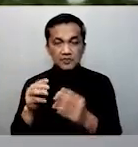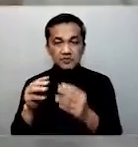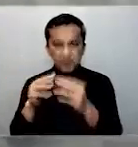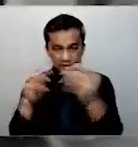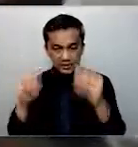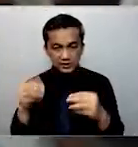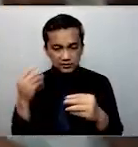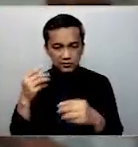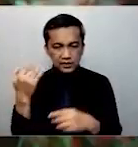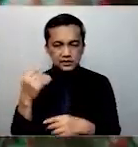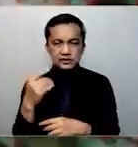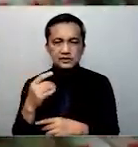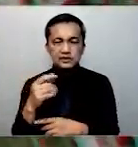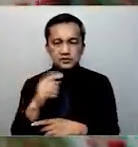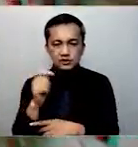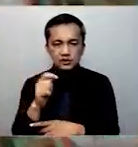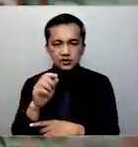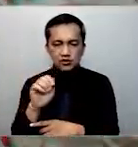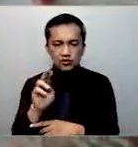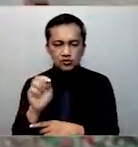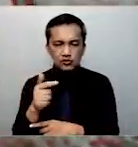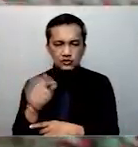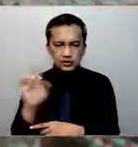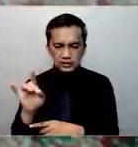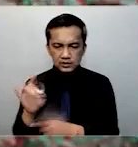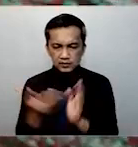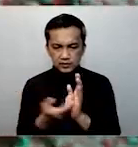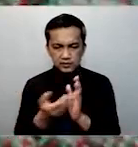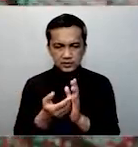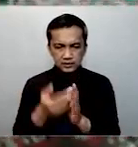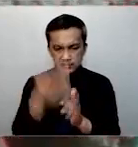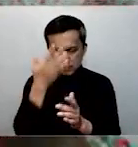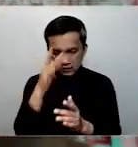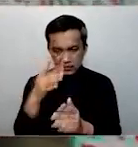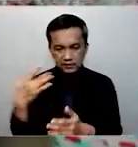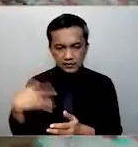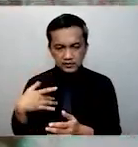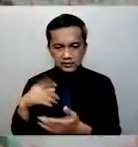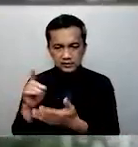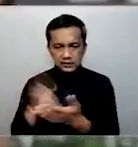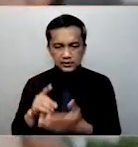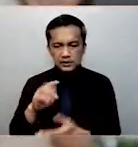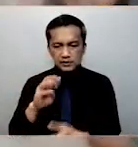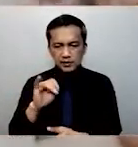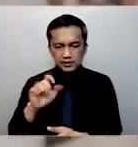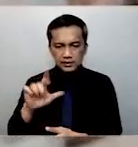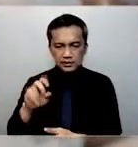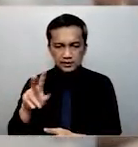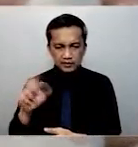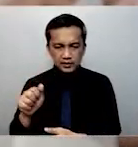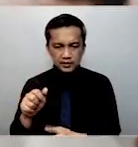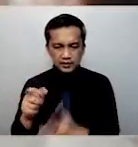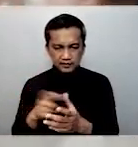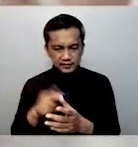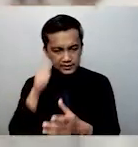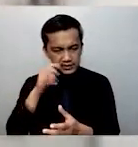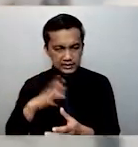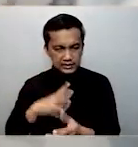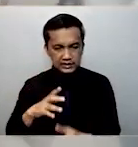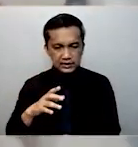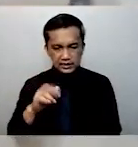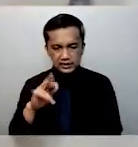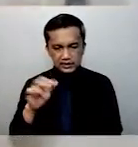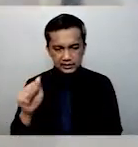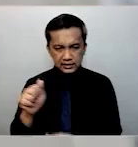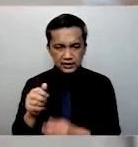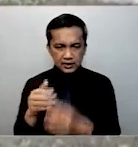August 8. Tampok ang koleksyon ng batikang fashion designer na si Michael Leyva. Si First Lady Liza Araneta Marcos ang nanguna sa